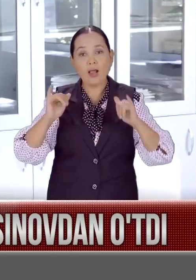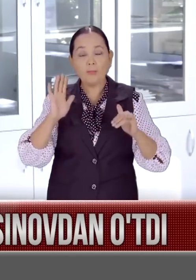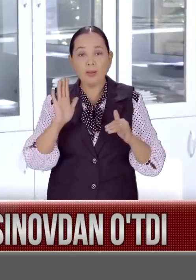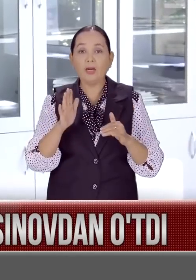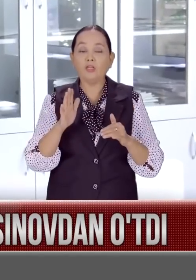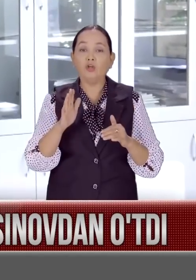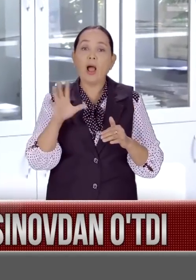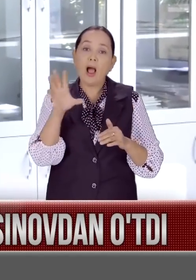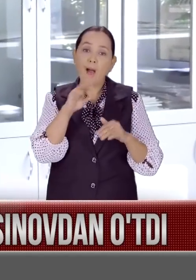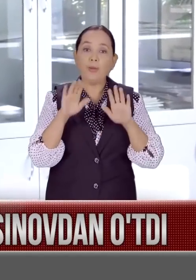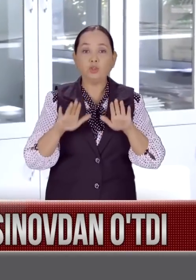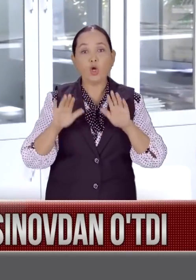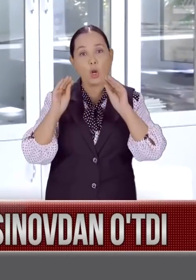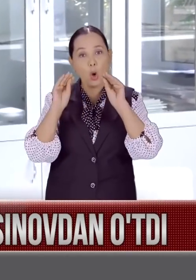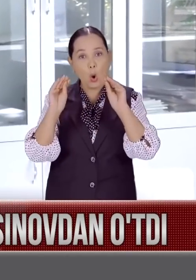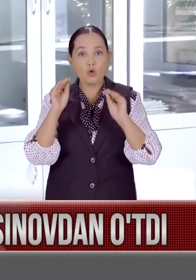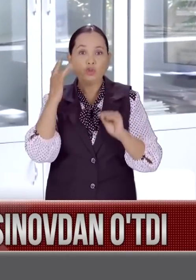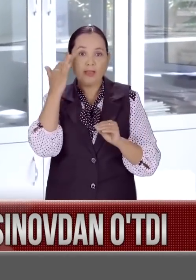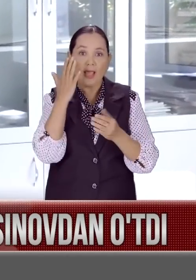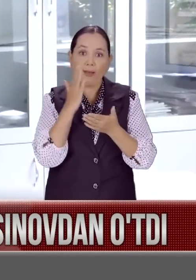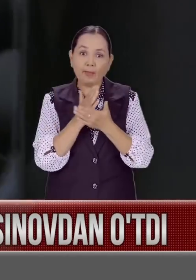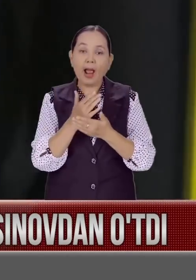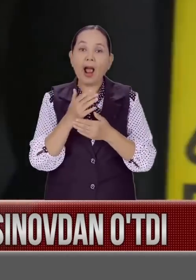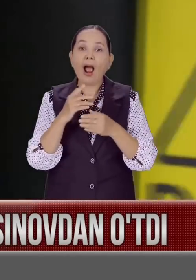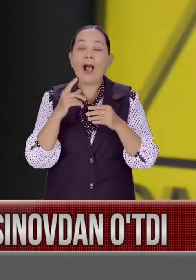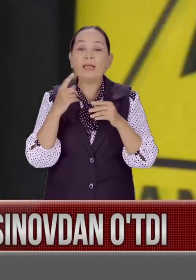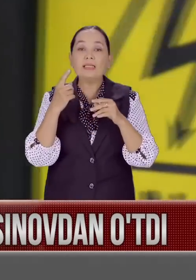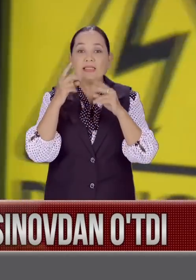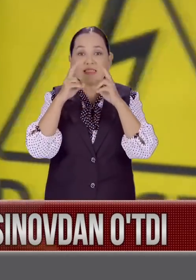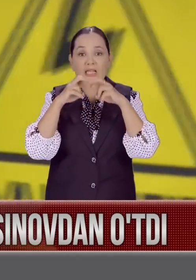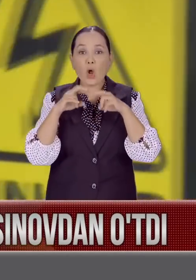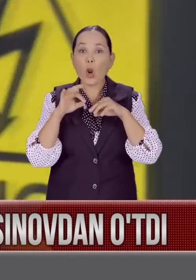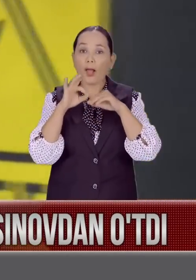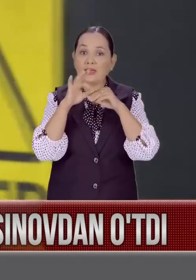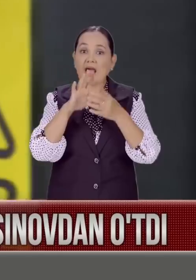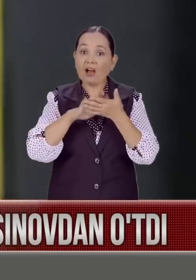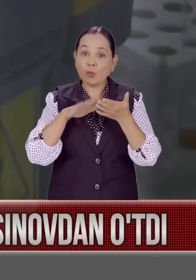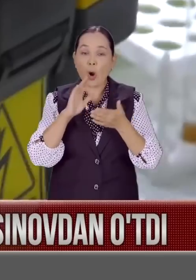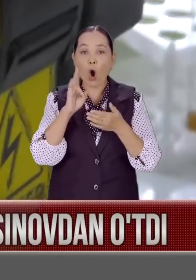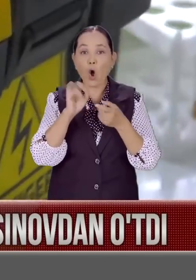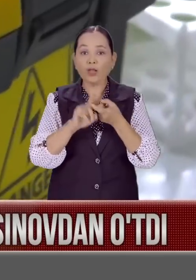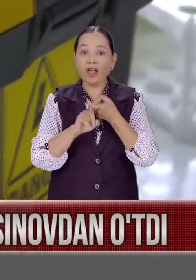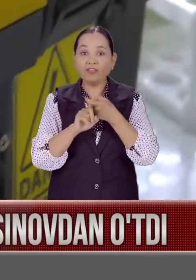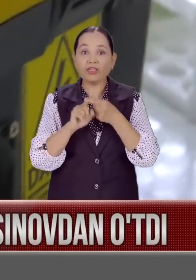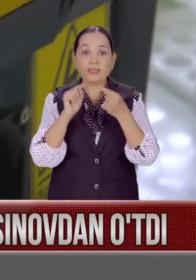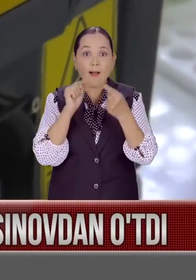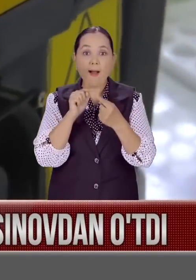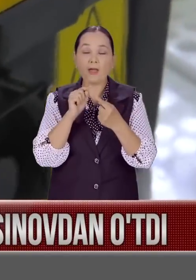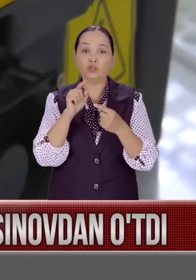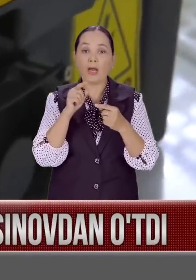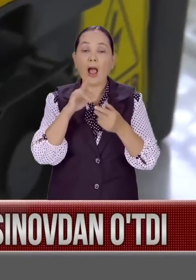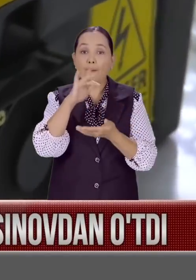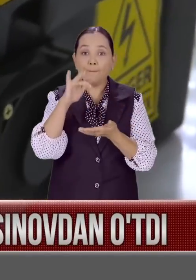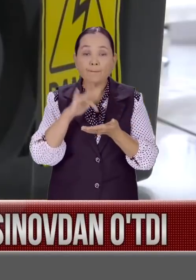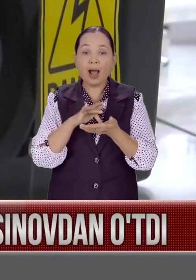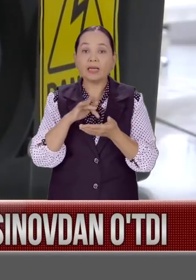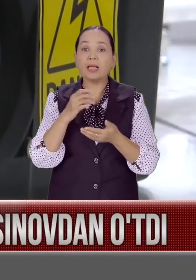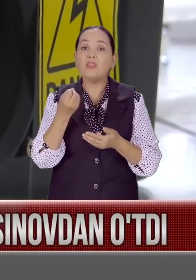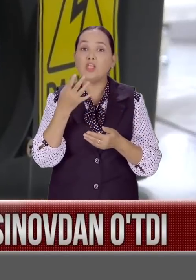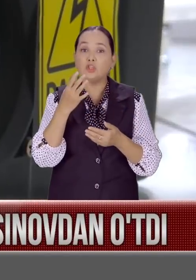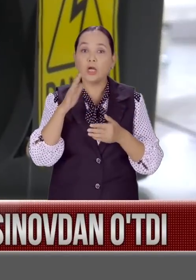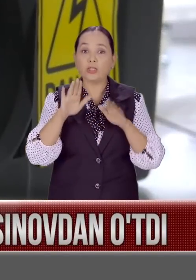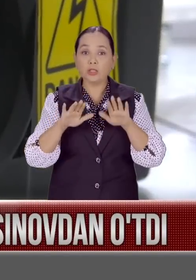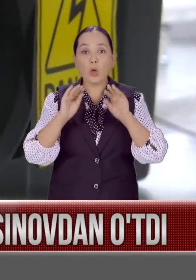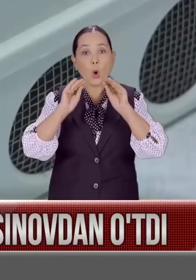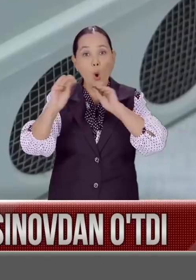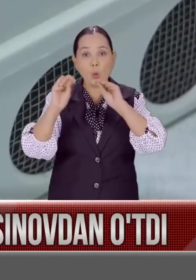kengroq ko'paytirib, hamma joylarga qo'yish niyatimiz bor. Klinik sinovlarni davom ettirish uchun hozirda koronavirusga qarshi test olish markazlarining bir